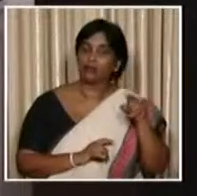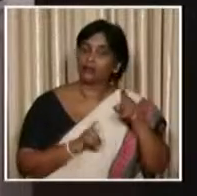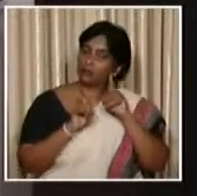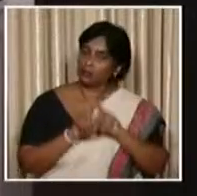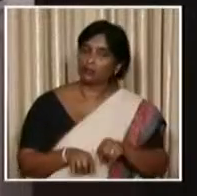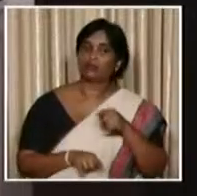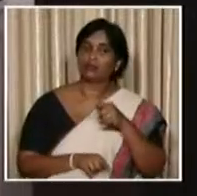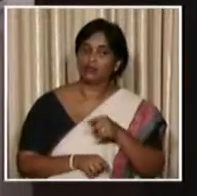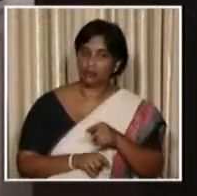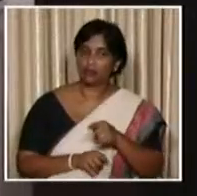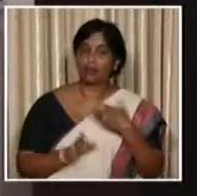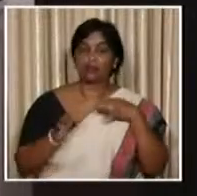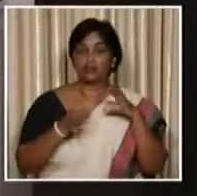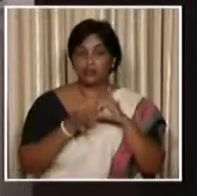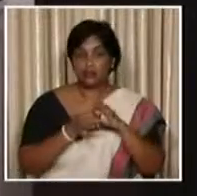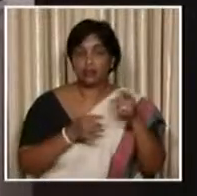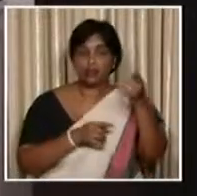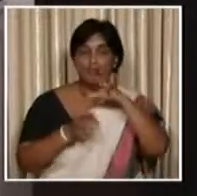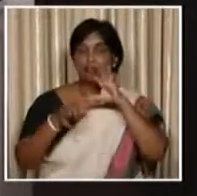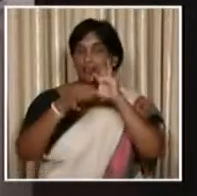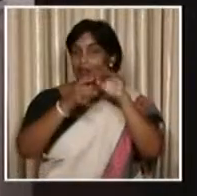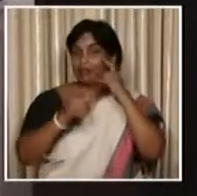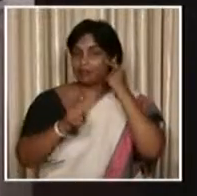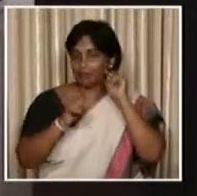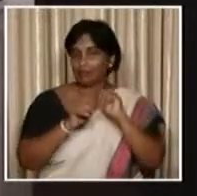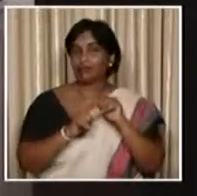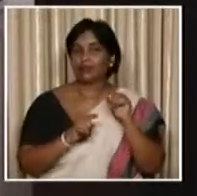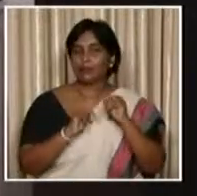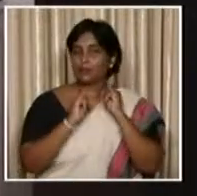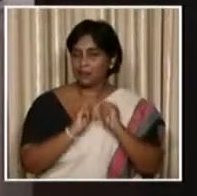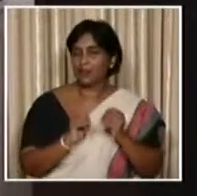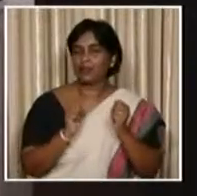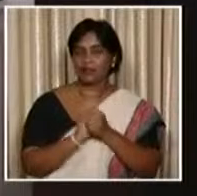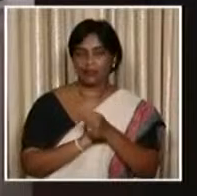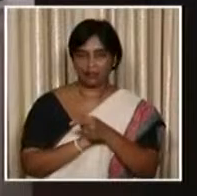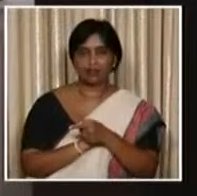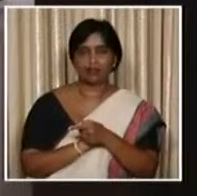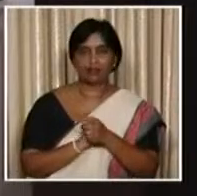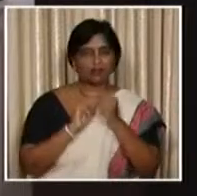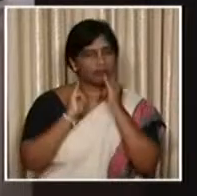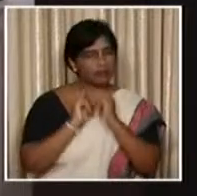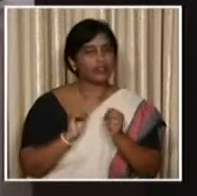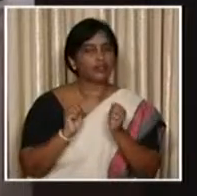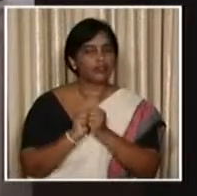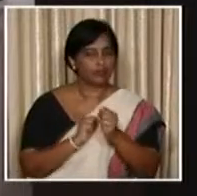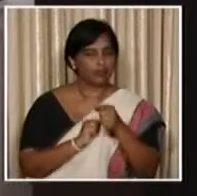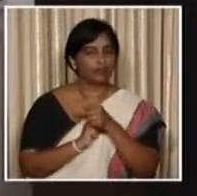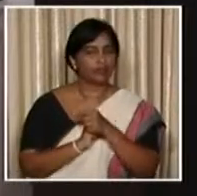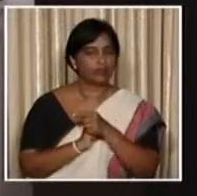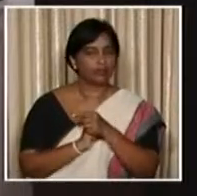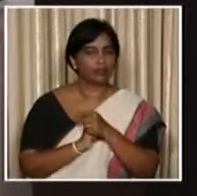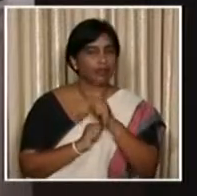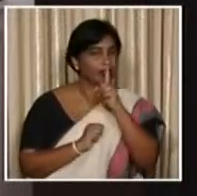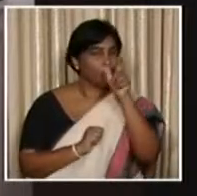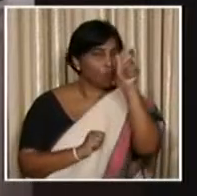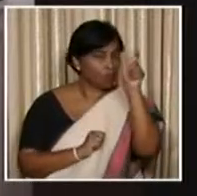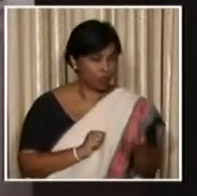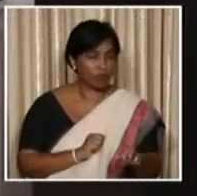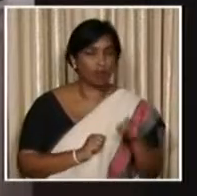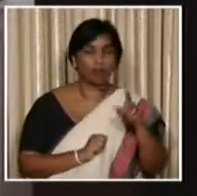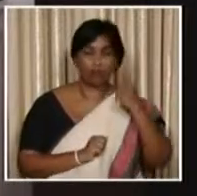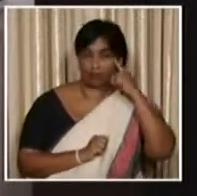වගේම ඔබතුමා සම්බන්ධ අනිකුත් අයට කතා කරලා මේ කැත වැඩේ මේ ජරා වැඩේ එක